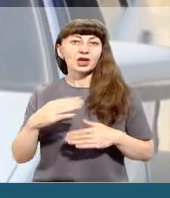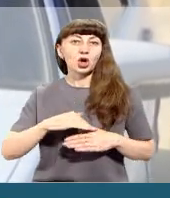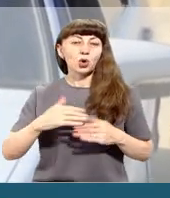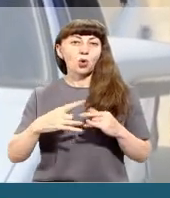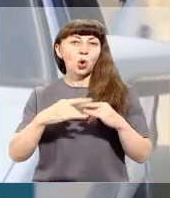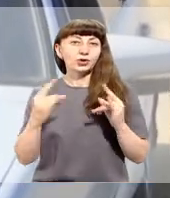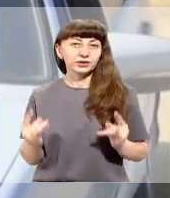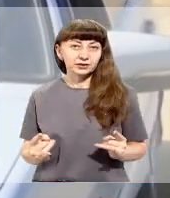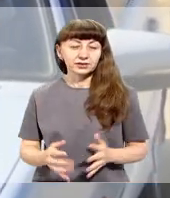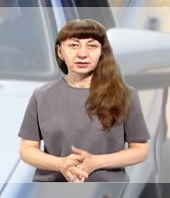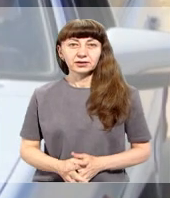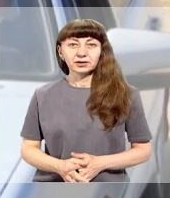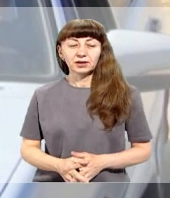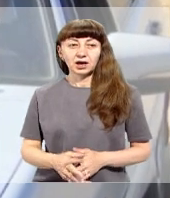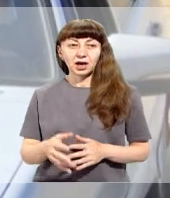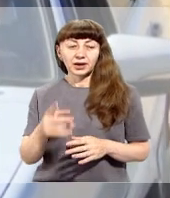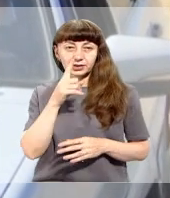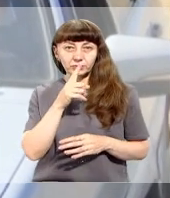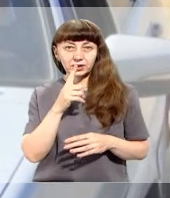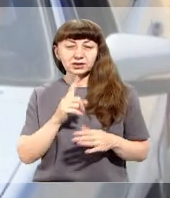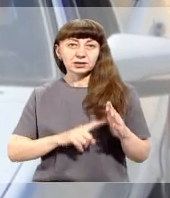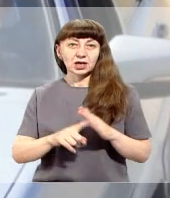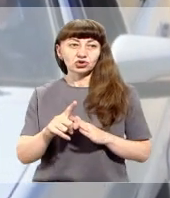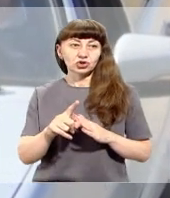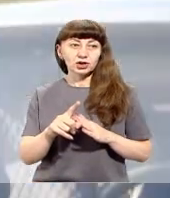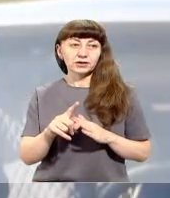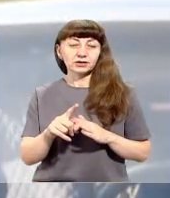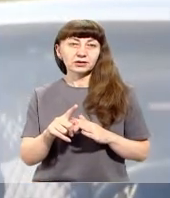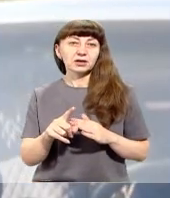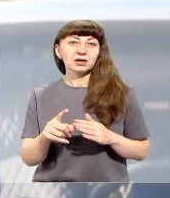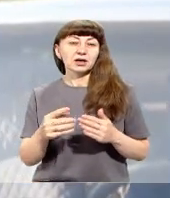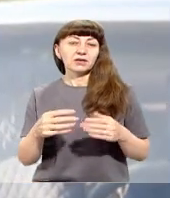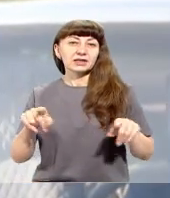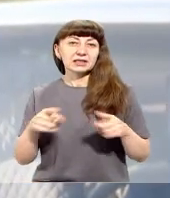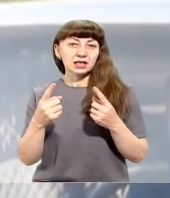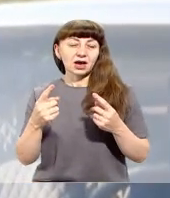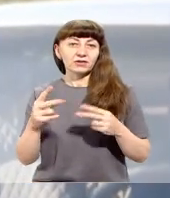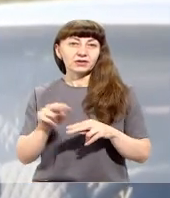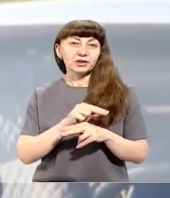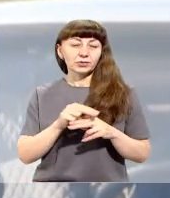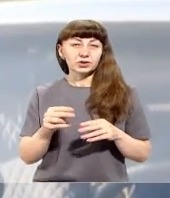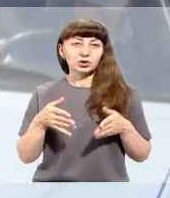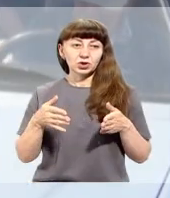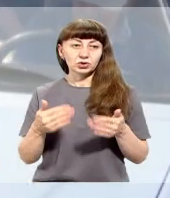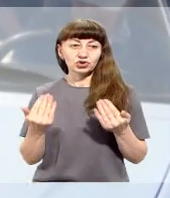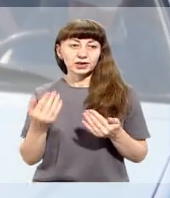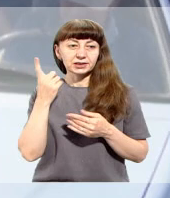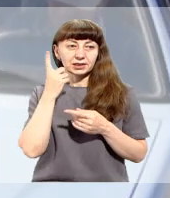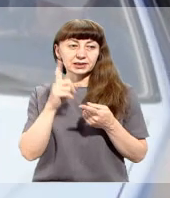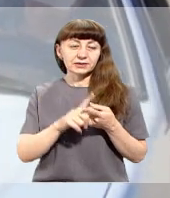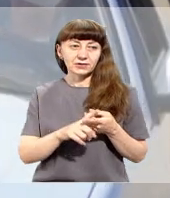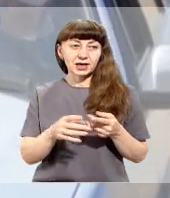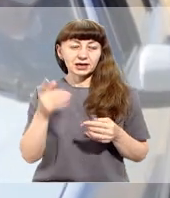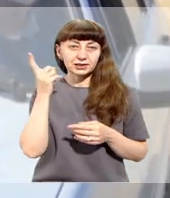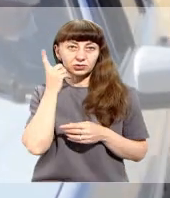Тек істеп әйтеуір жақсартып жатыр енді. Тас төсейді дейді, мынаның бетіне шүй болып енді. Асфальт енді келесі жыл деді, биыл білмеймін. Бірақ төселгені жақсы